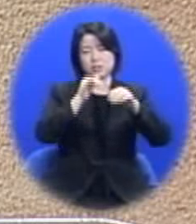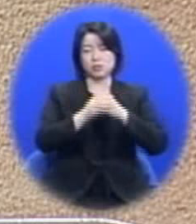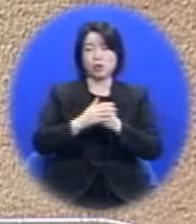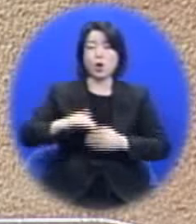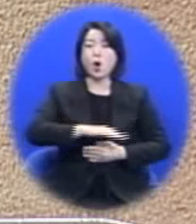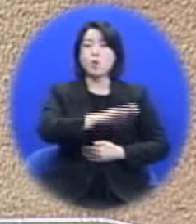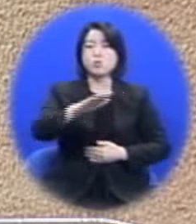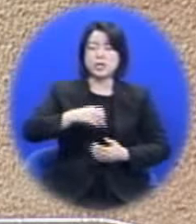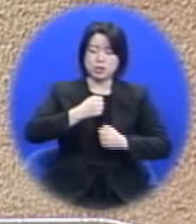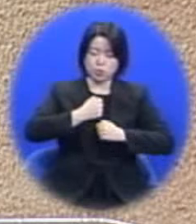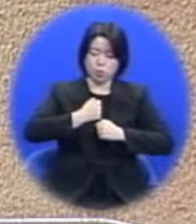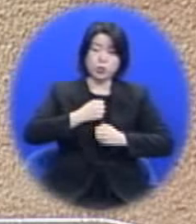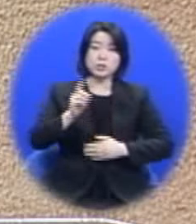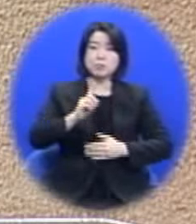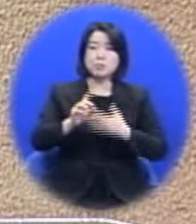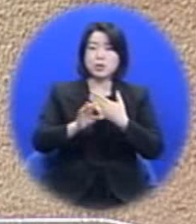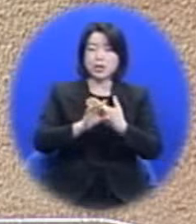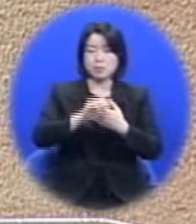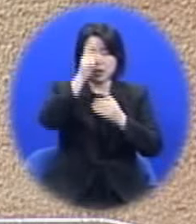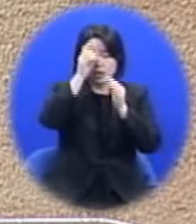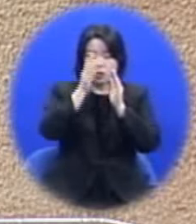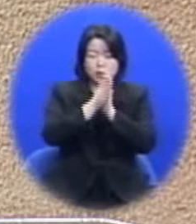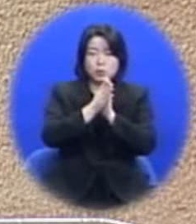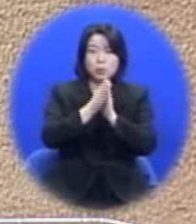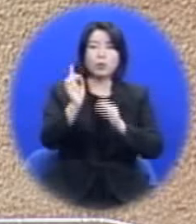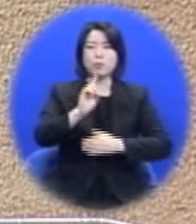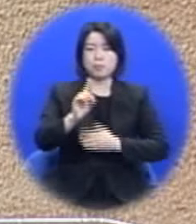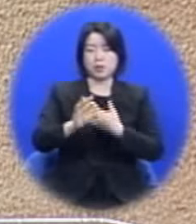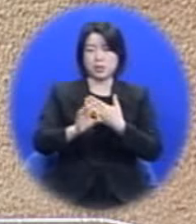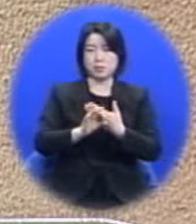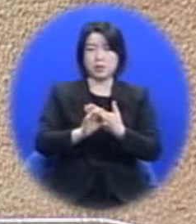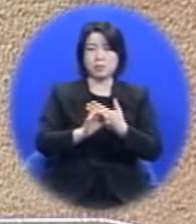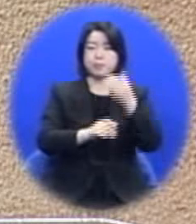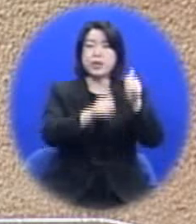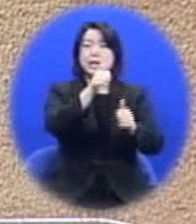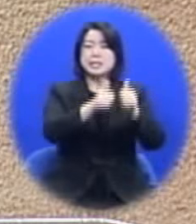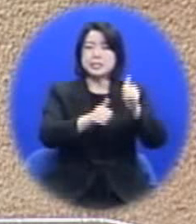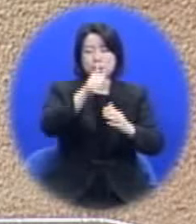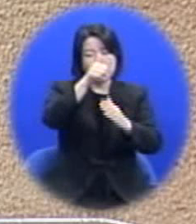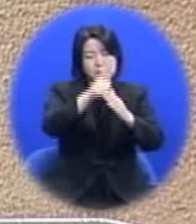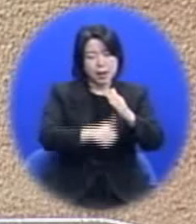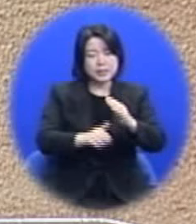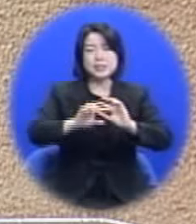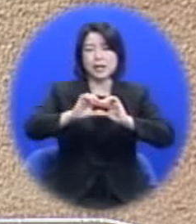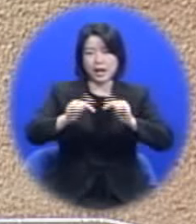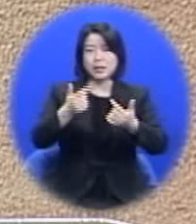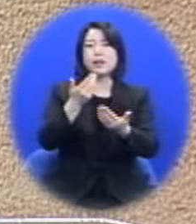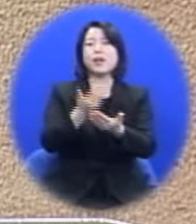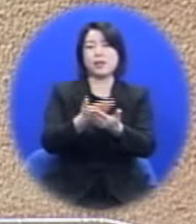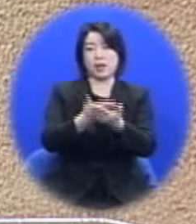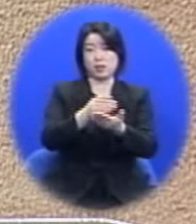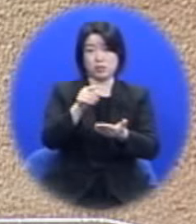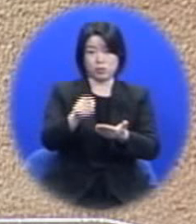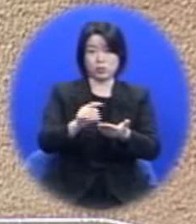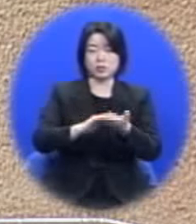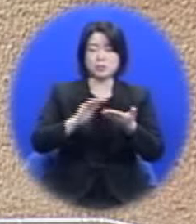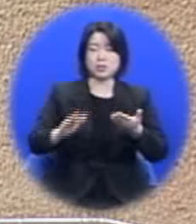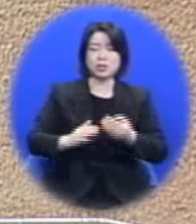조심할 것, 정말 우리가 기도해야 될 것은 시험에 들게 하지 않게 해 달라는 거죠.